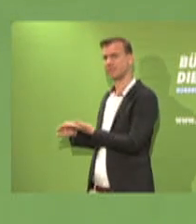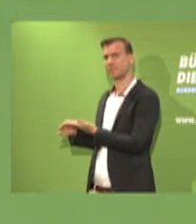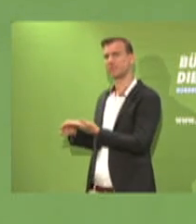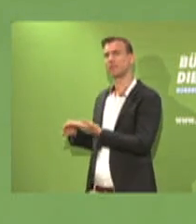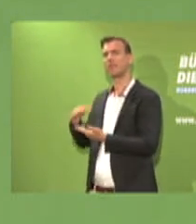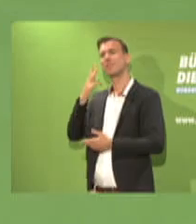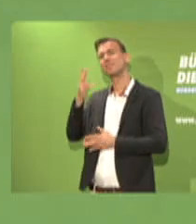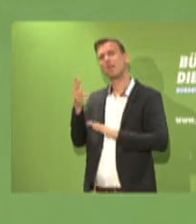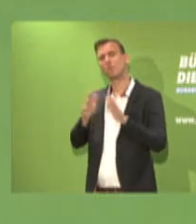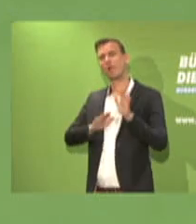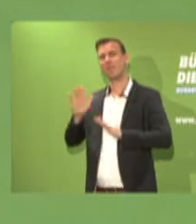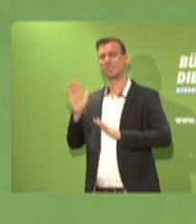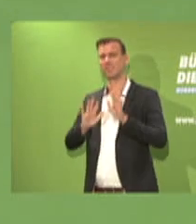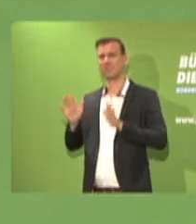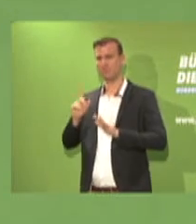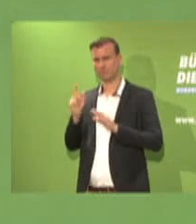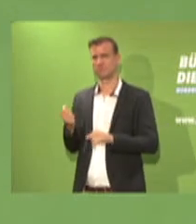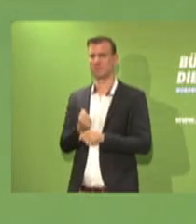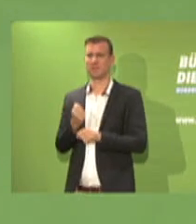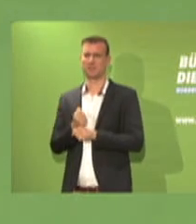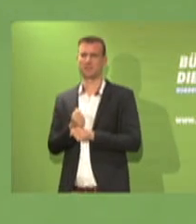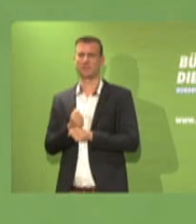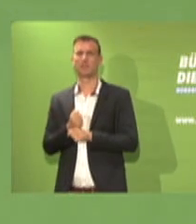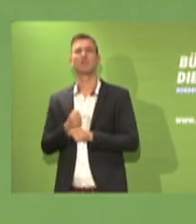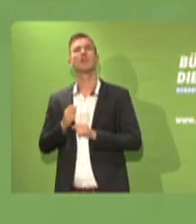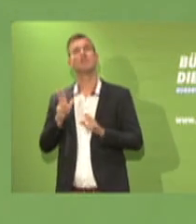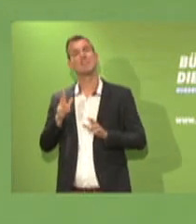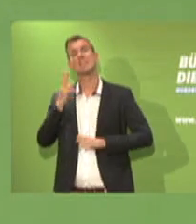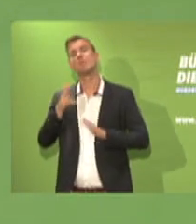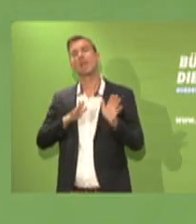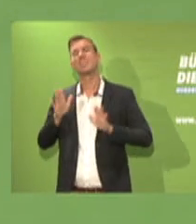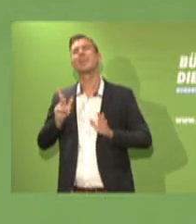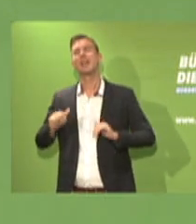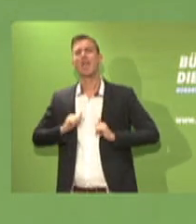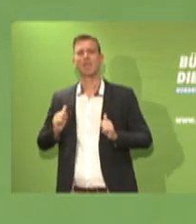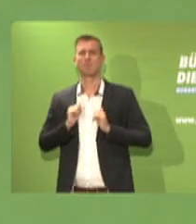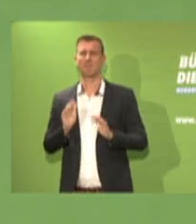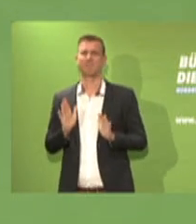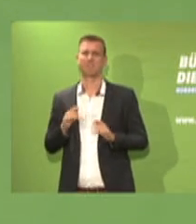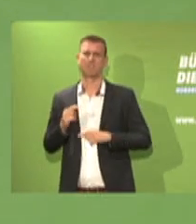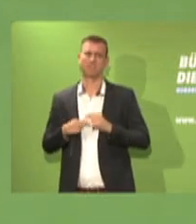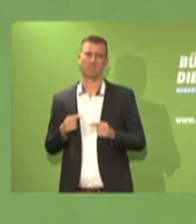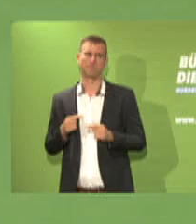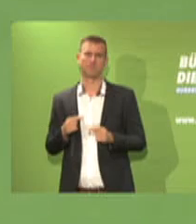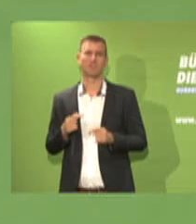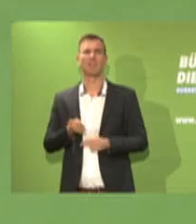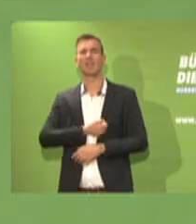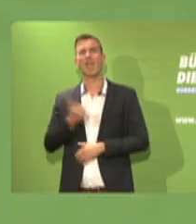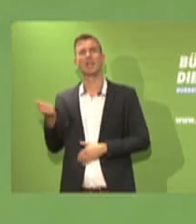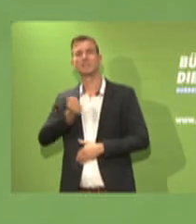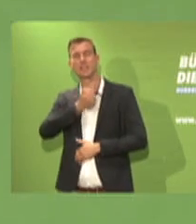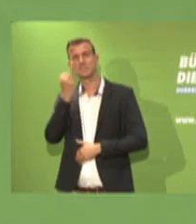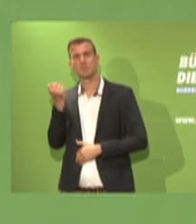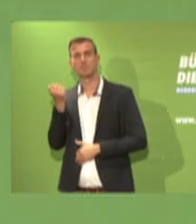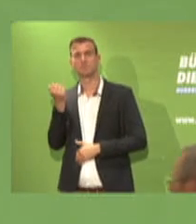für Demokratie sorgen und für eine lebhafte Demokratie, denn Rechtsextremismus ist ja nicht